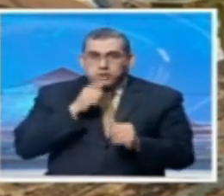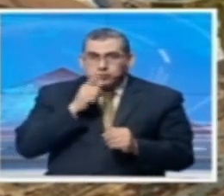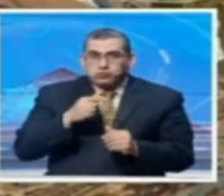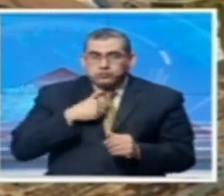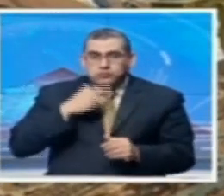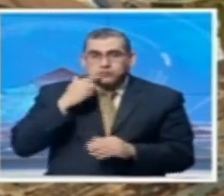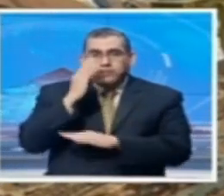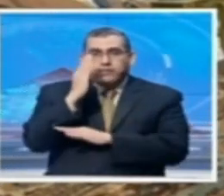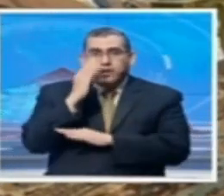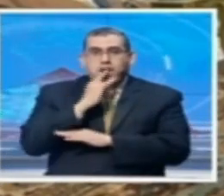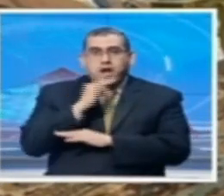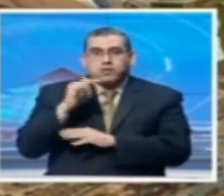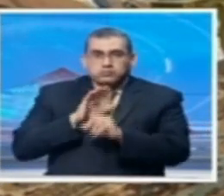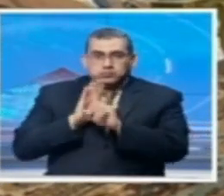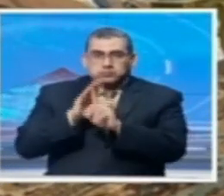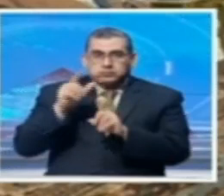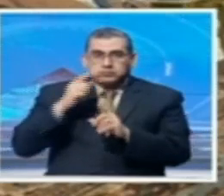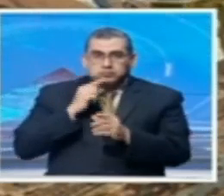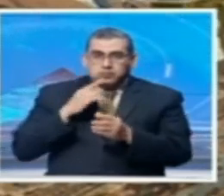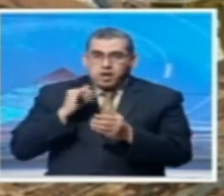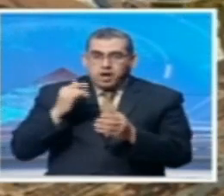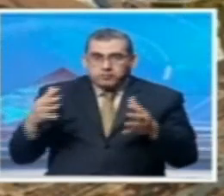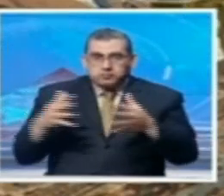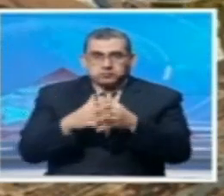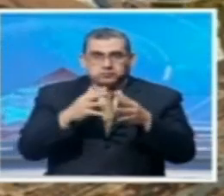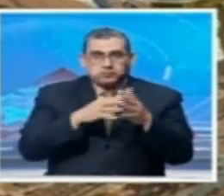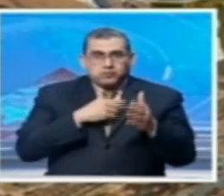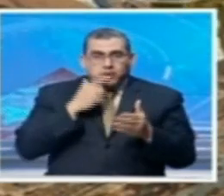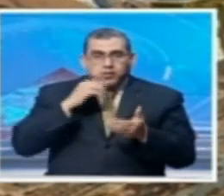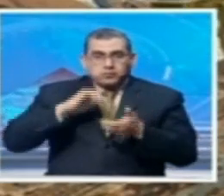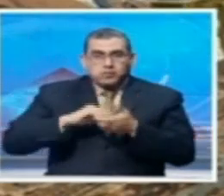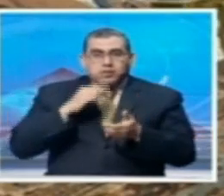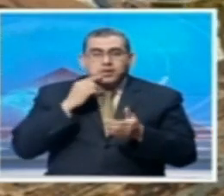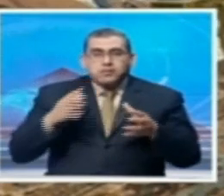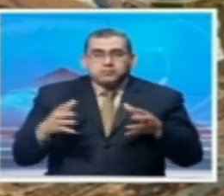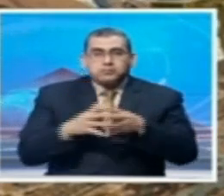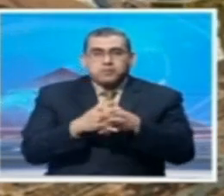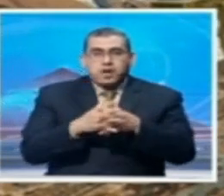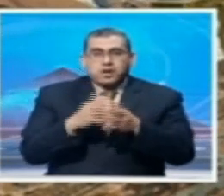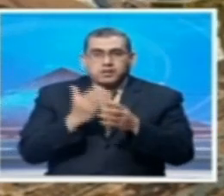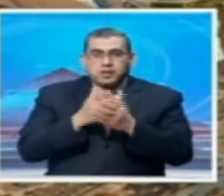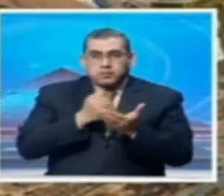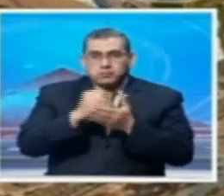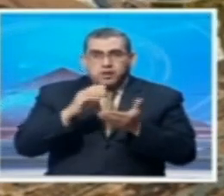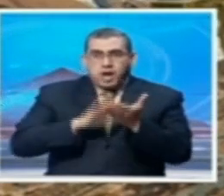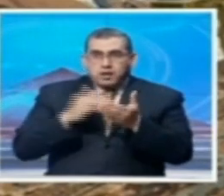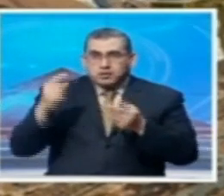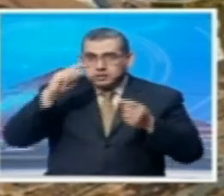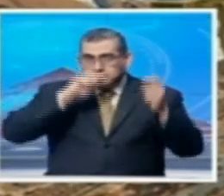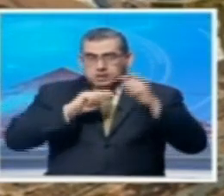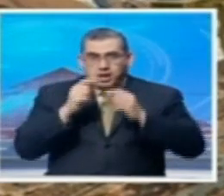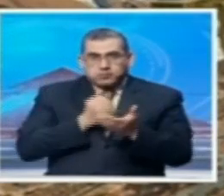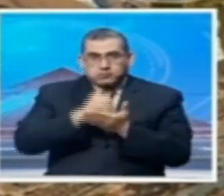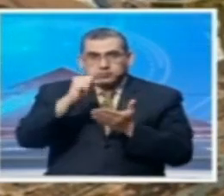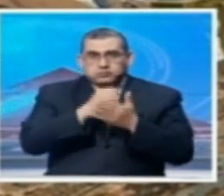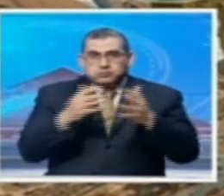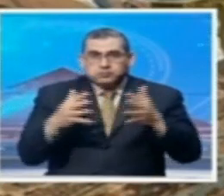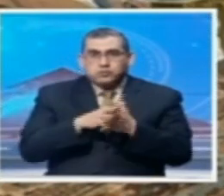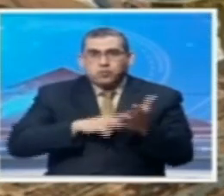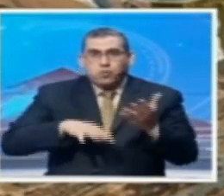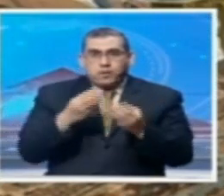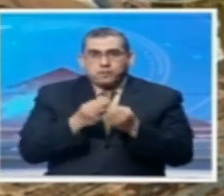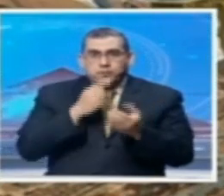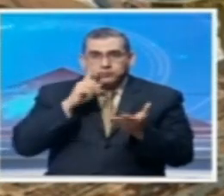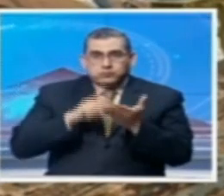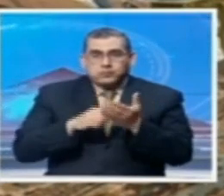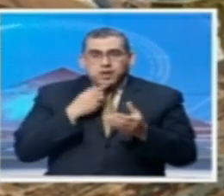سيادته موقف مصر الثابت تجاه دعم التضامن العربي بما يكفل التكاتف لدرء المخاطر عن سائر الأمة العربية